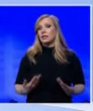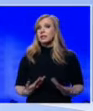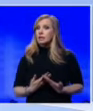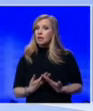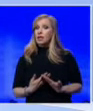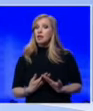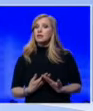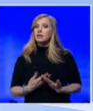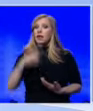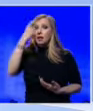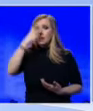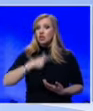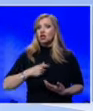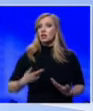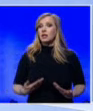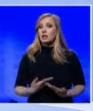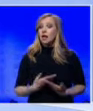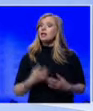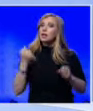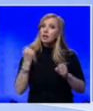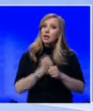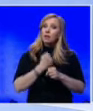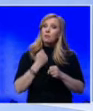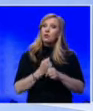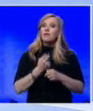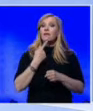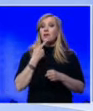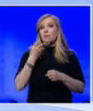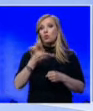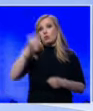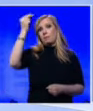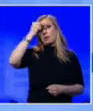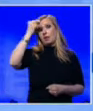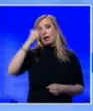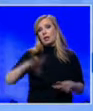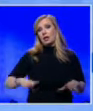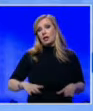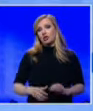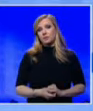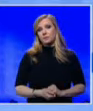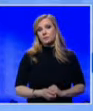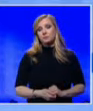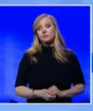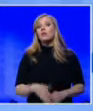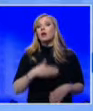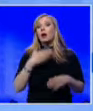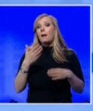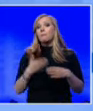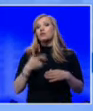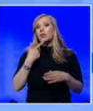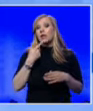интереси и личните си интереси и да поработят в името на България и на българските. Госпожо Григорова, и последните думи ще са